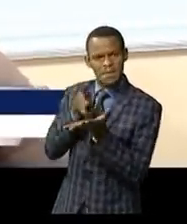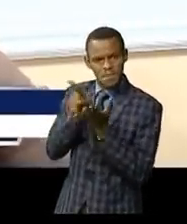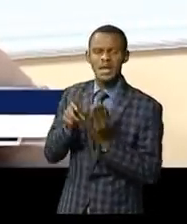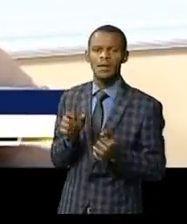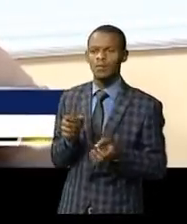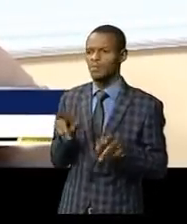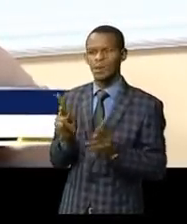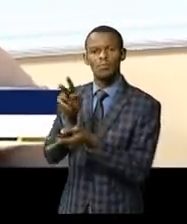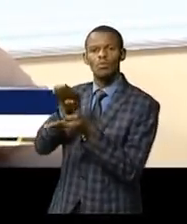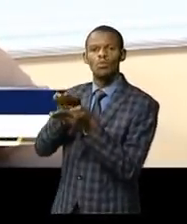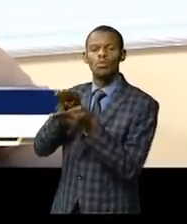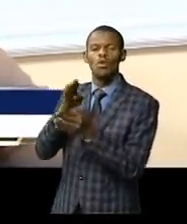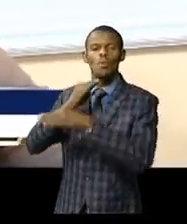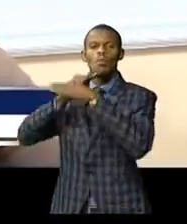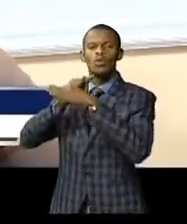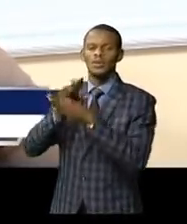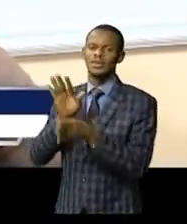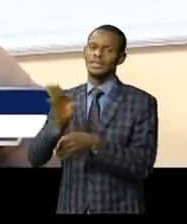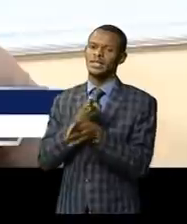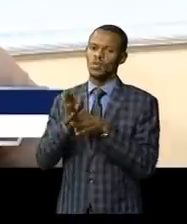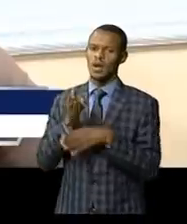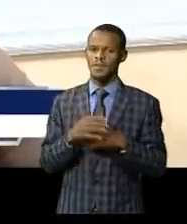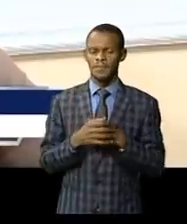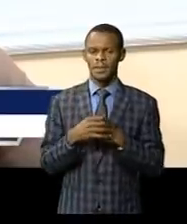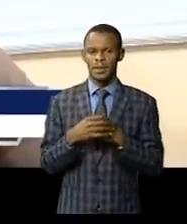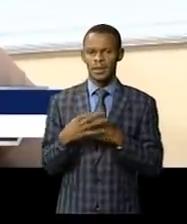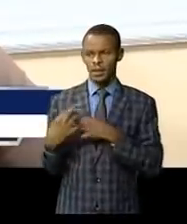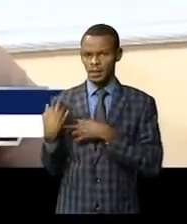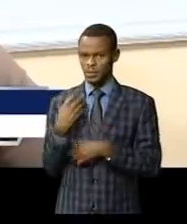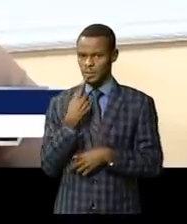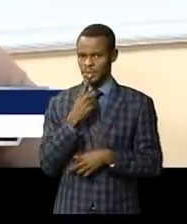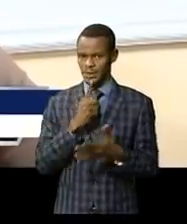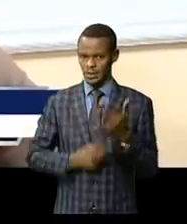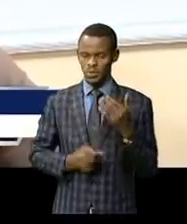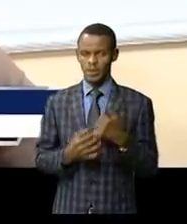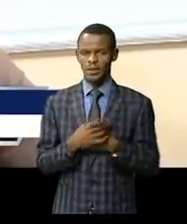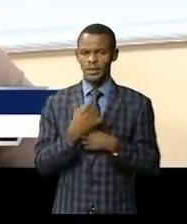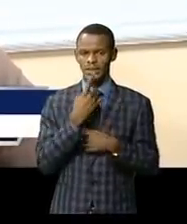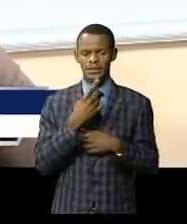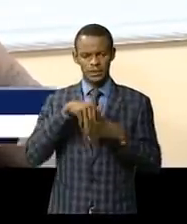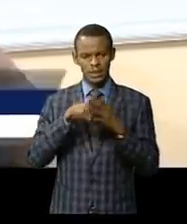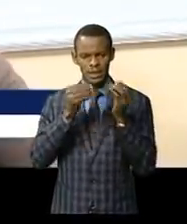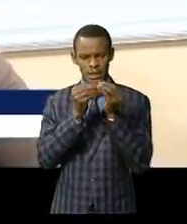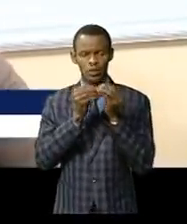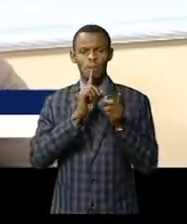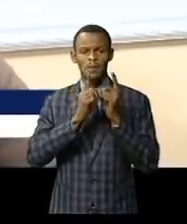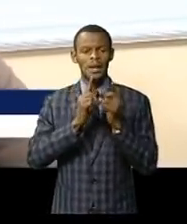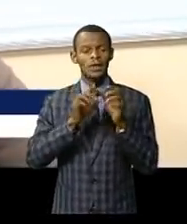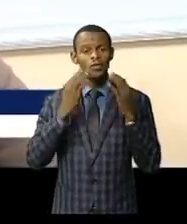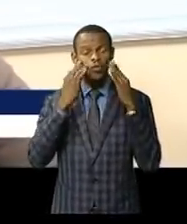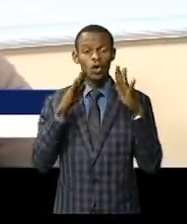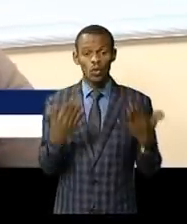CISAC, qui est l'organe attitré de la gestion des sociétés collectives au